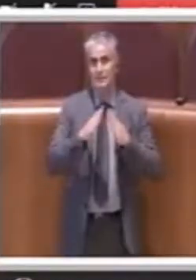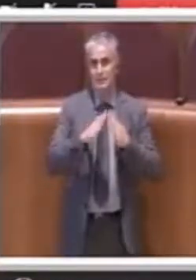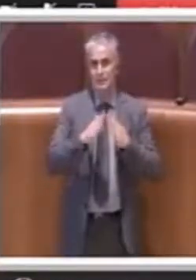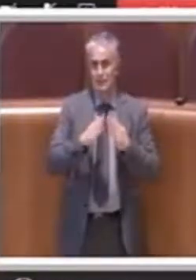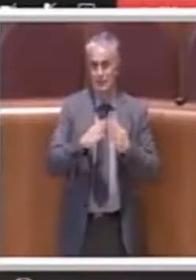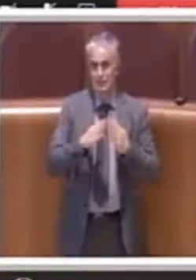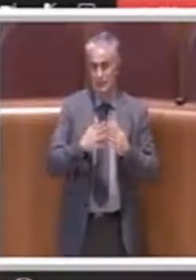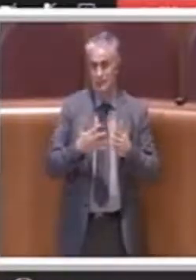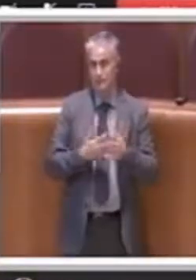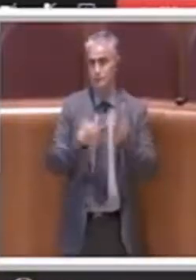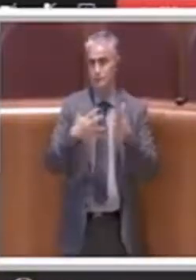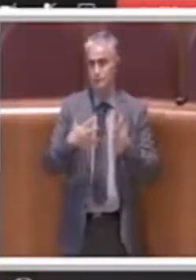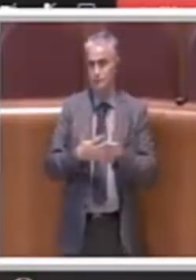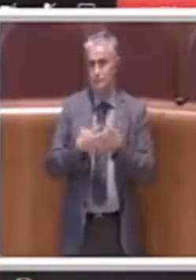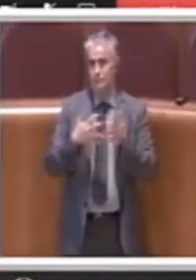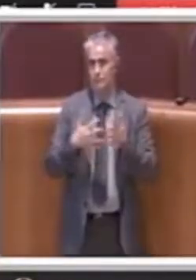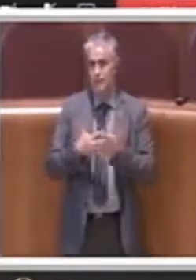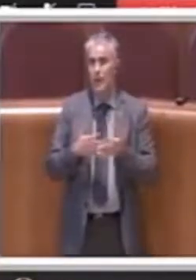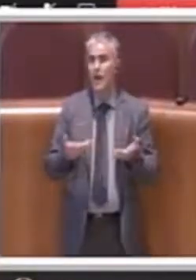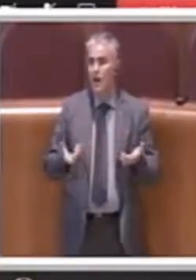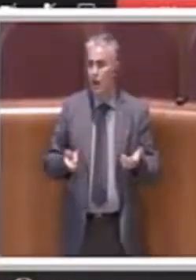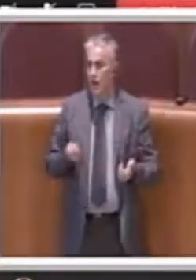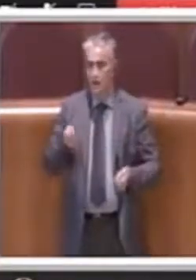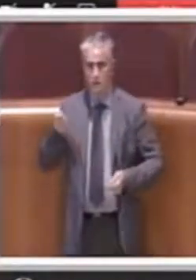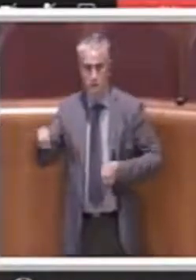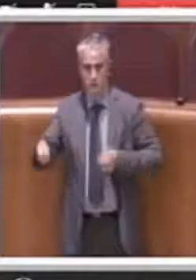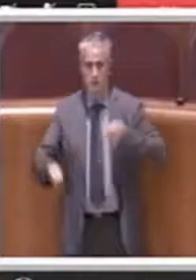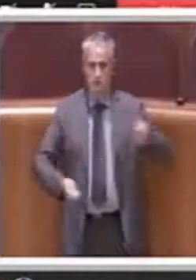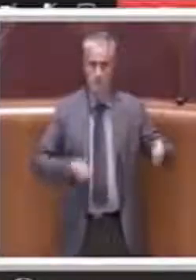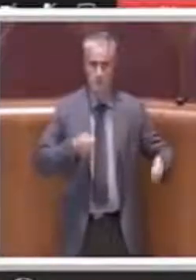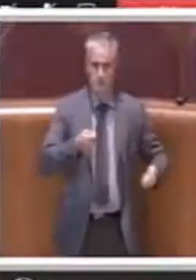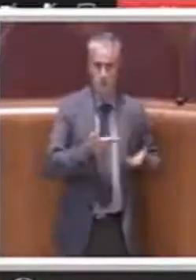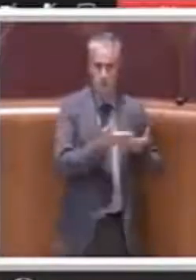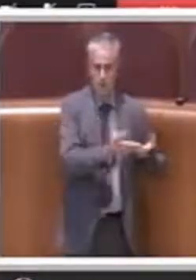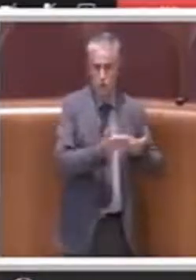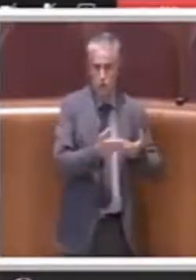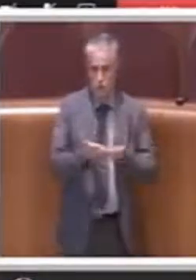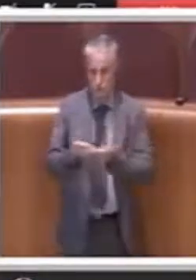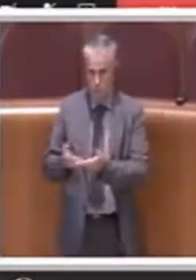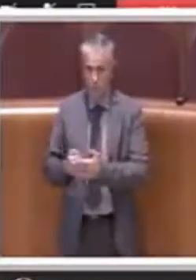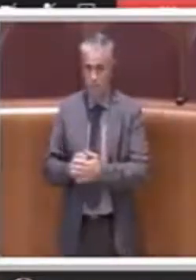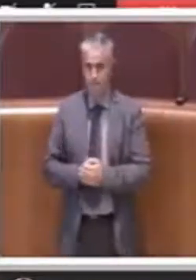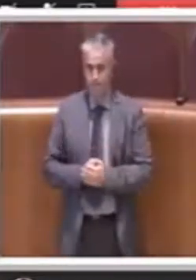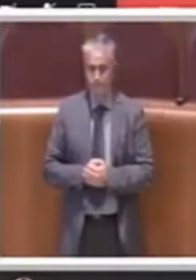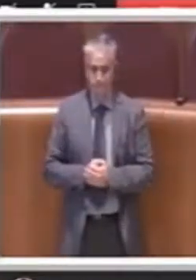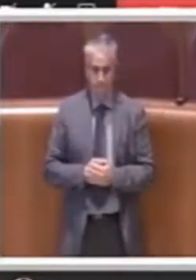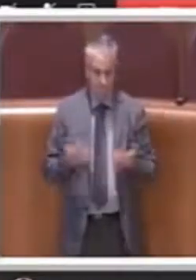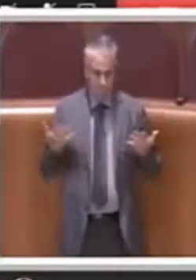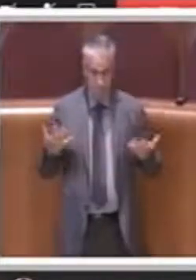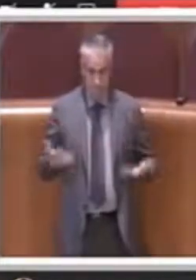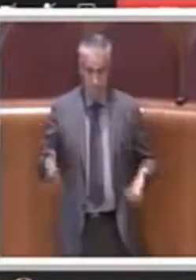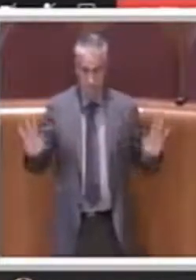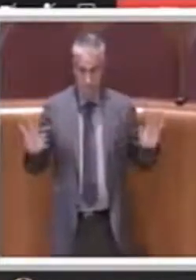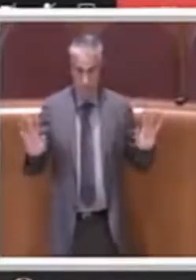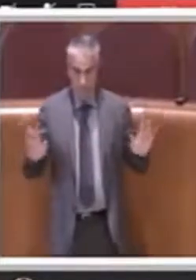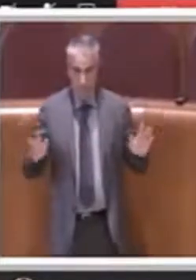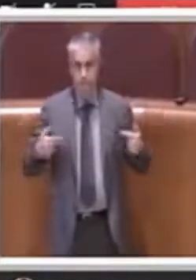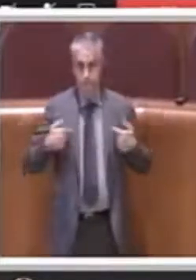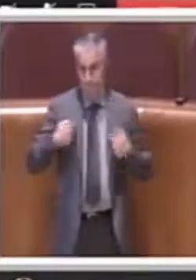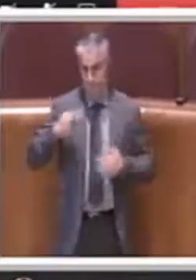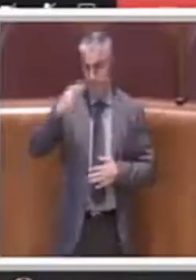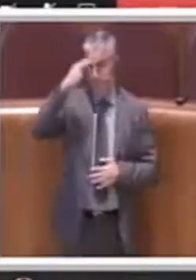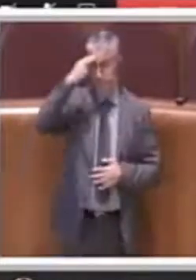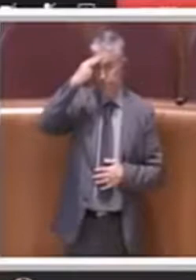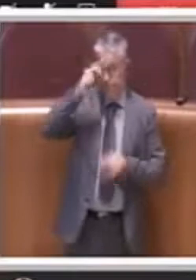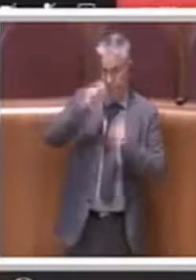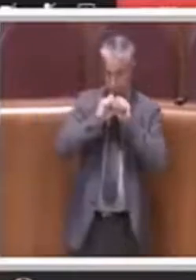caso appunto si è anche provveduto in questo senso. Detto ciò, io vorrei anche ricordare,